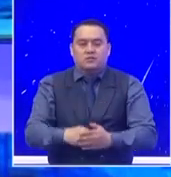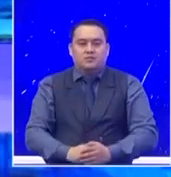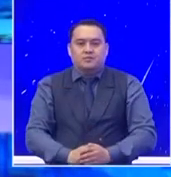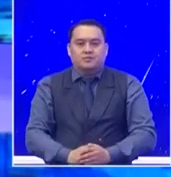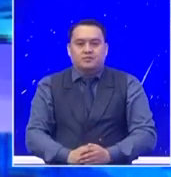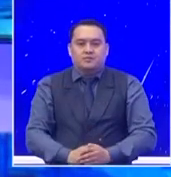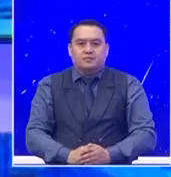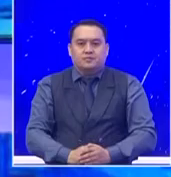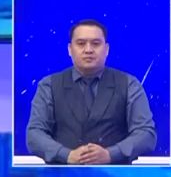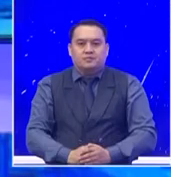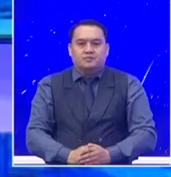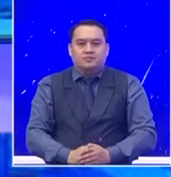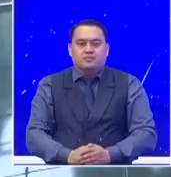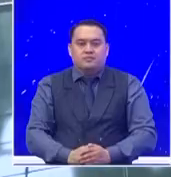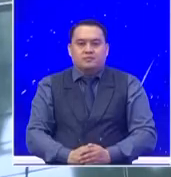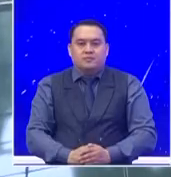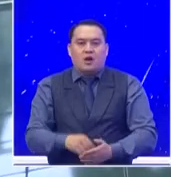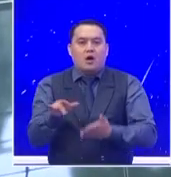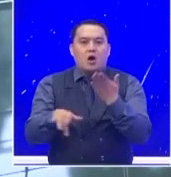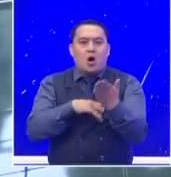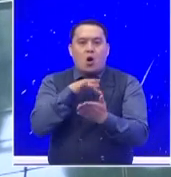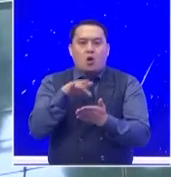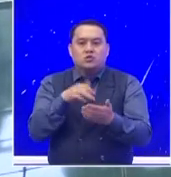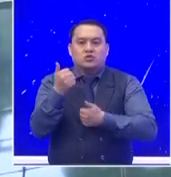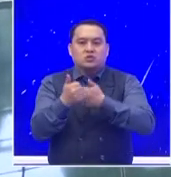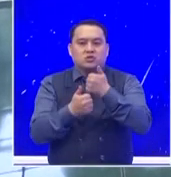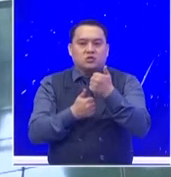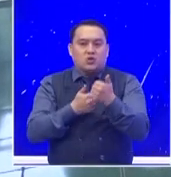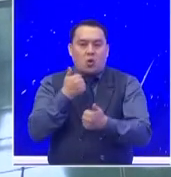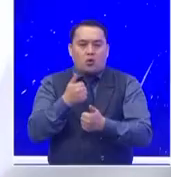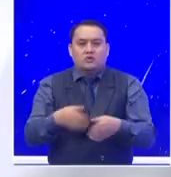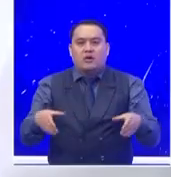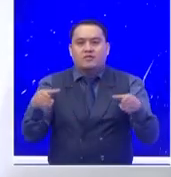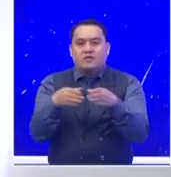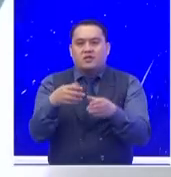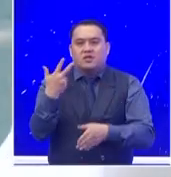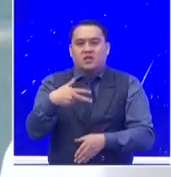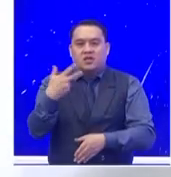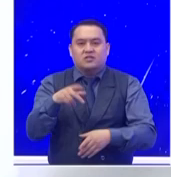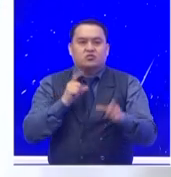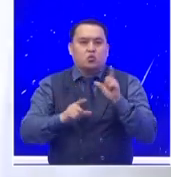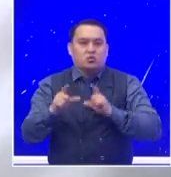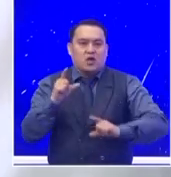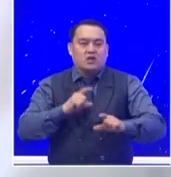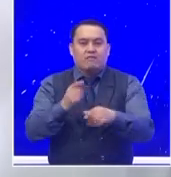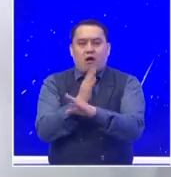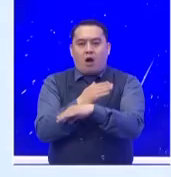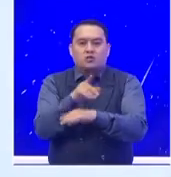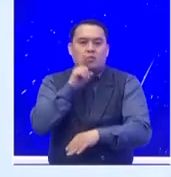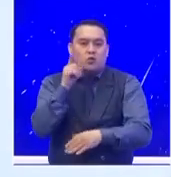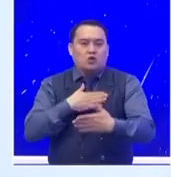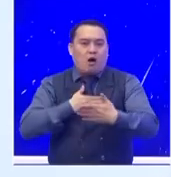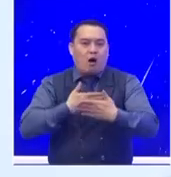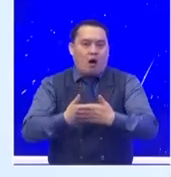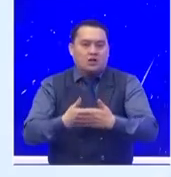в следующем материале. Городской этап чемпионата WorldSkills собрал около 30 студентов Капшагая. Они молоды,